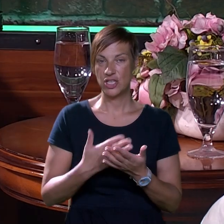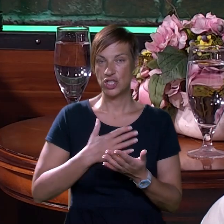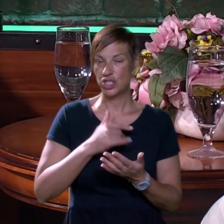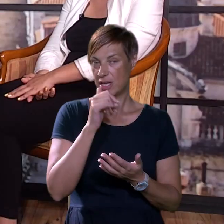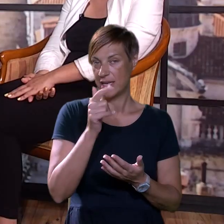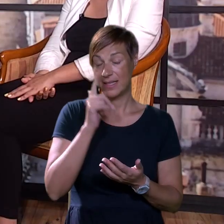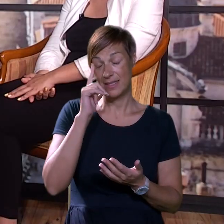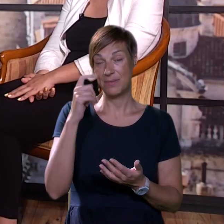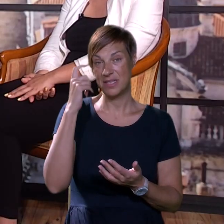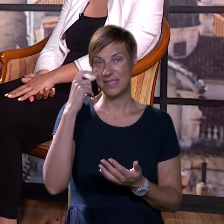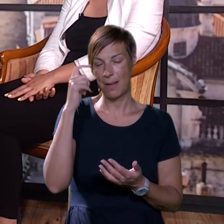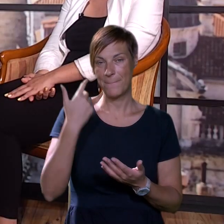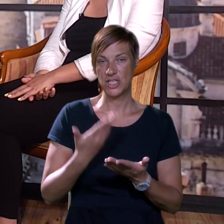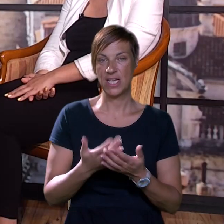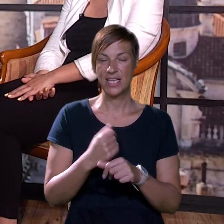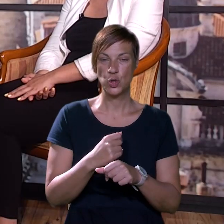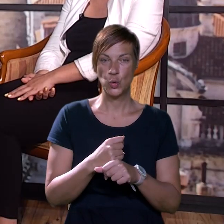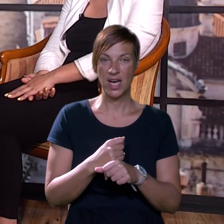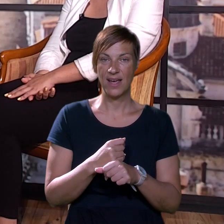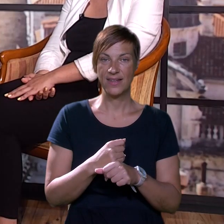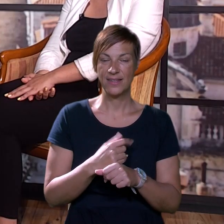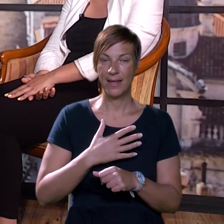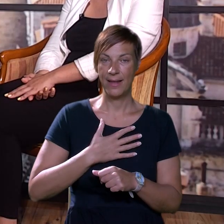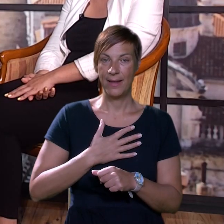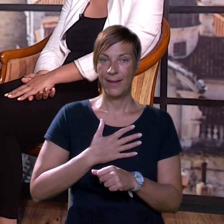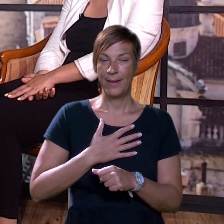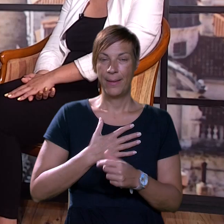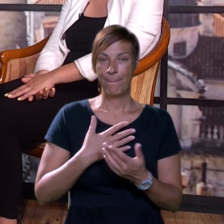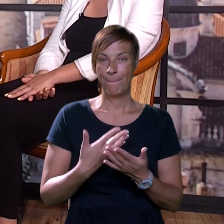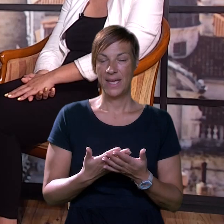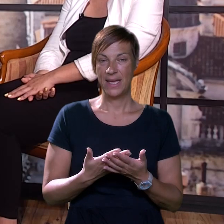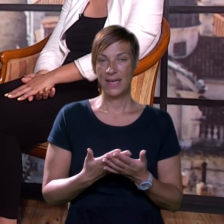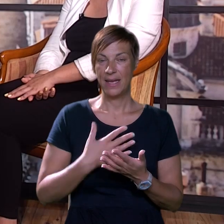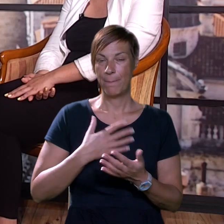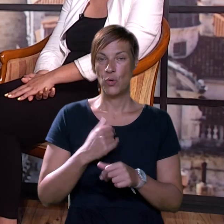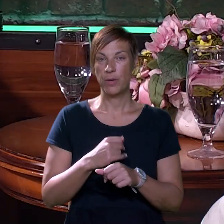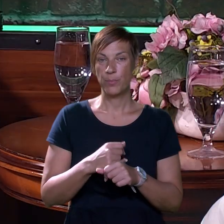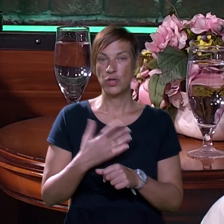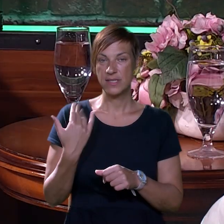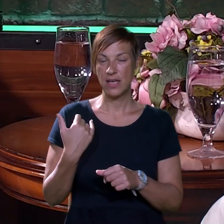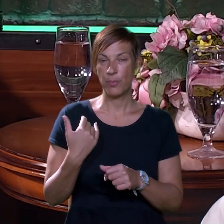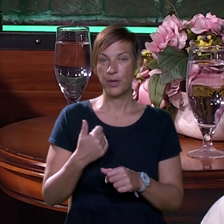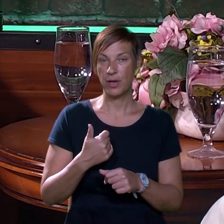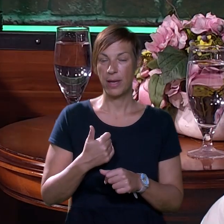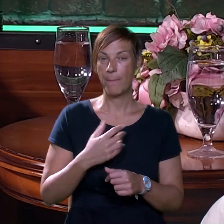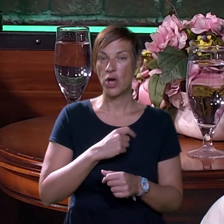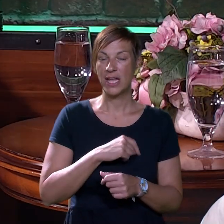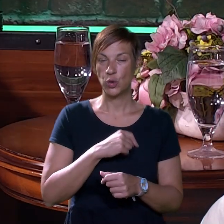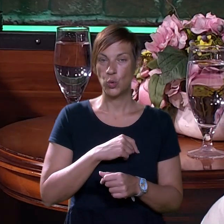što ja nikad nisam ni zamišljala da ću se baviti, jer meni je, ne znam, moj posao bio i